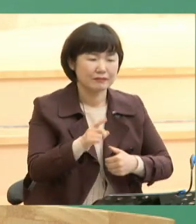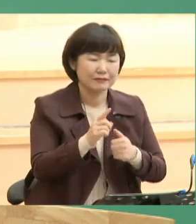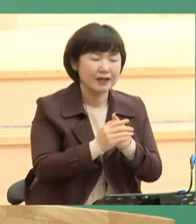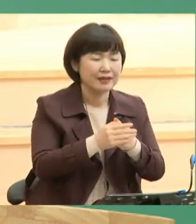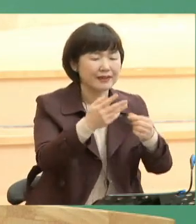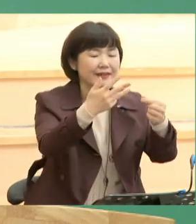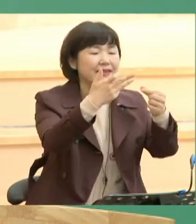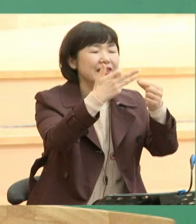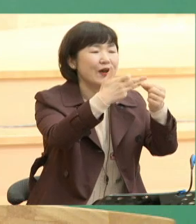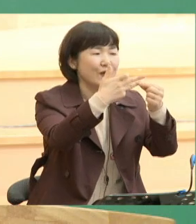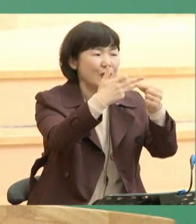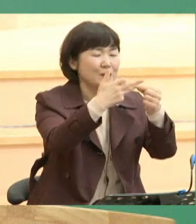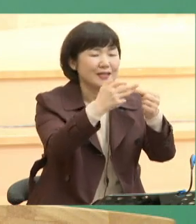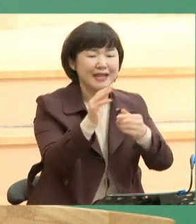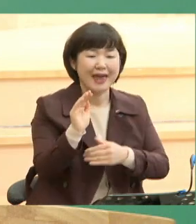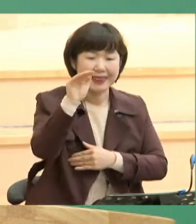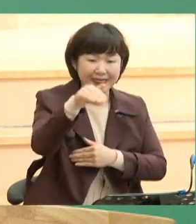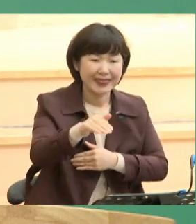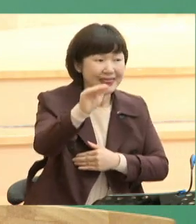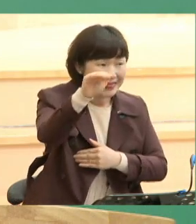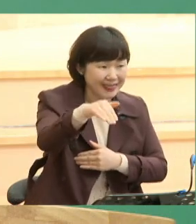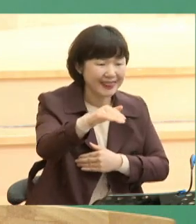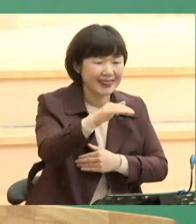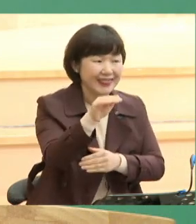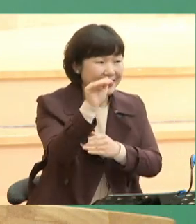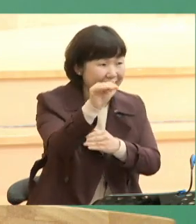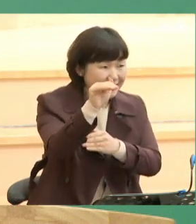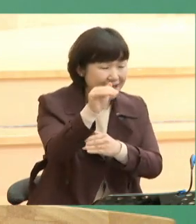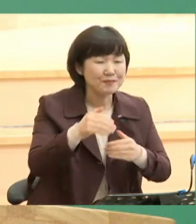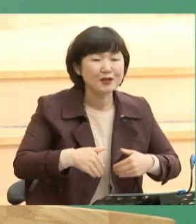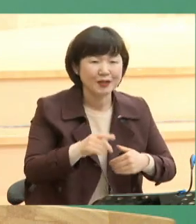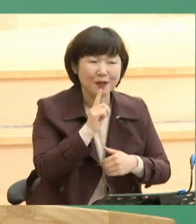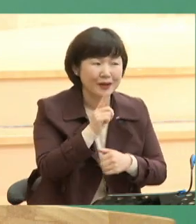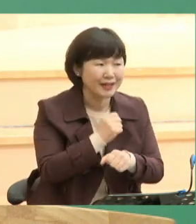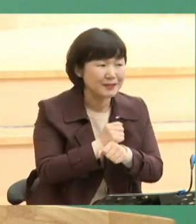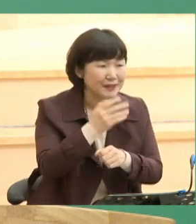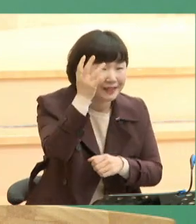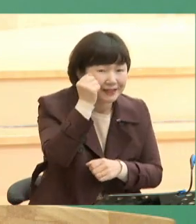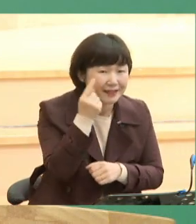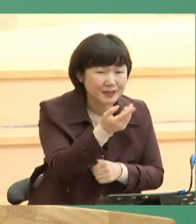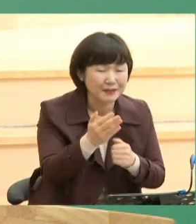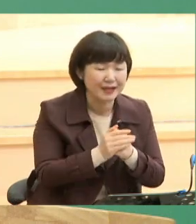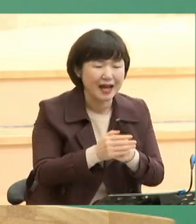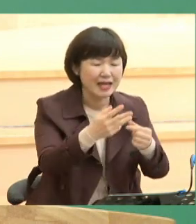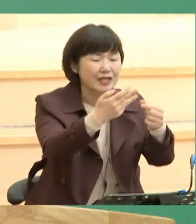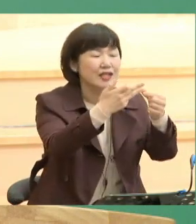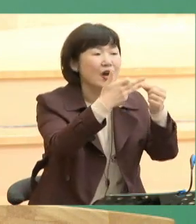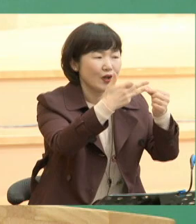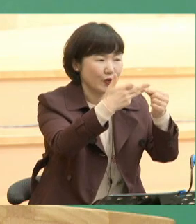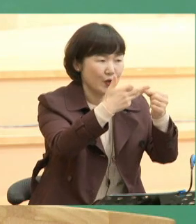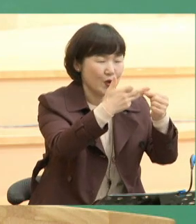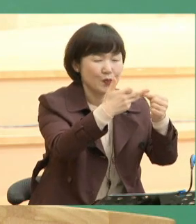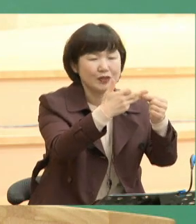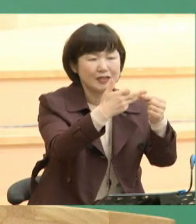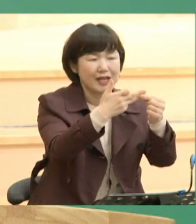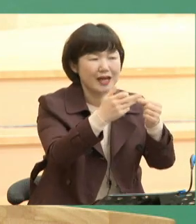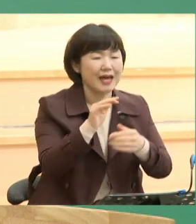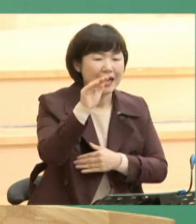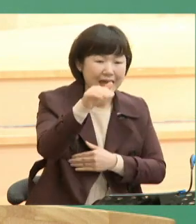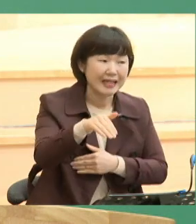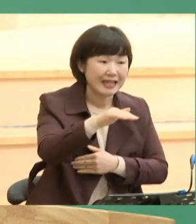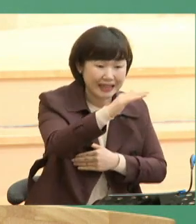필요하다 2주전 3주전 기억나십니까 18번째 낳다가 우리에게 필요하다 그렇게 말씀 드렸는데